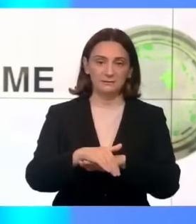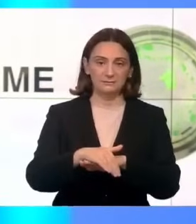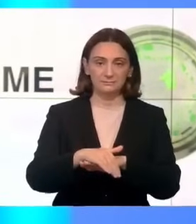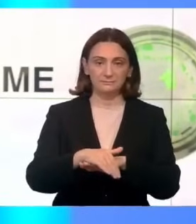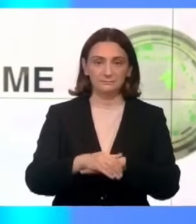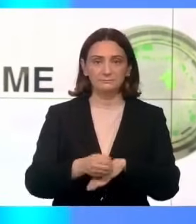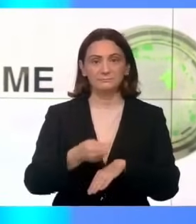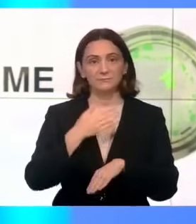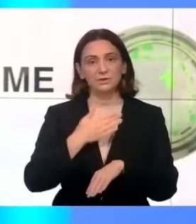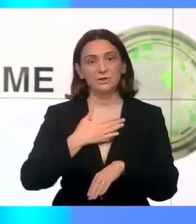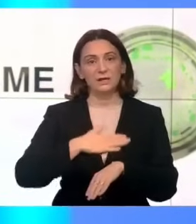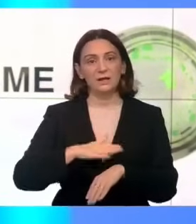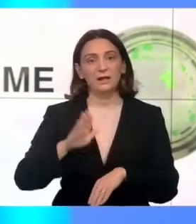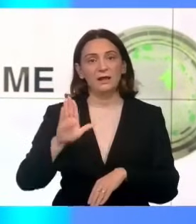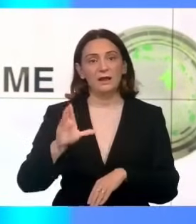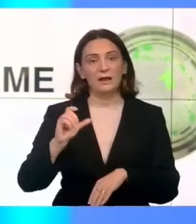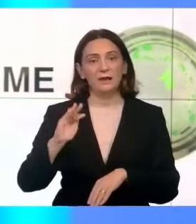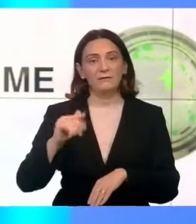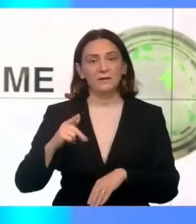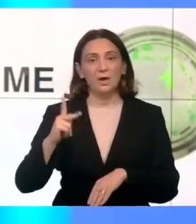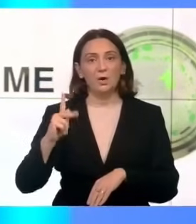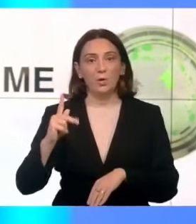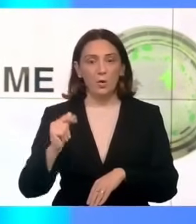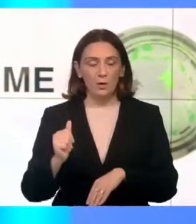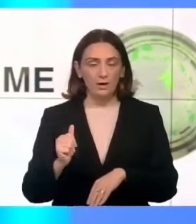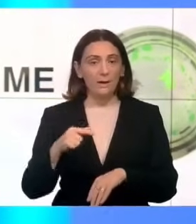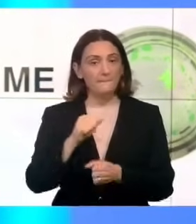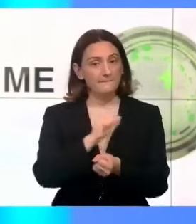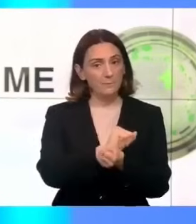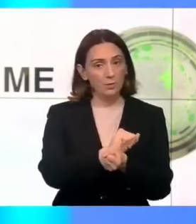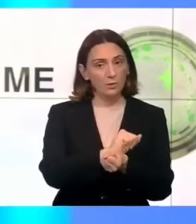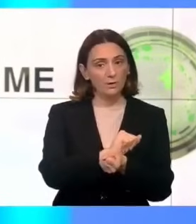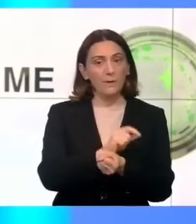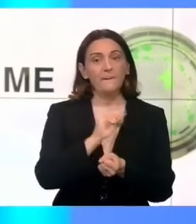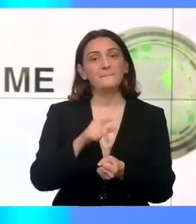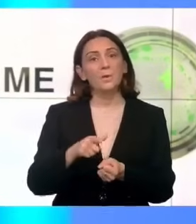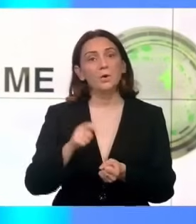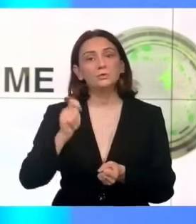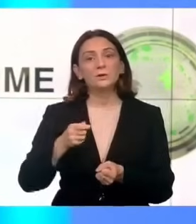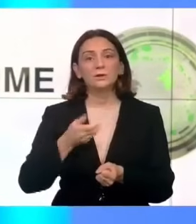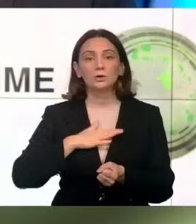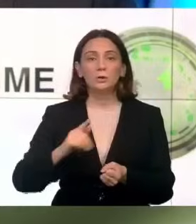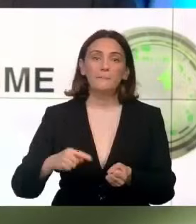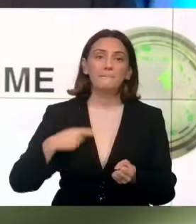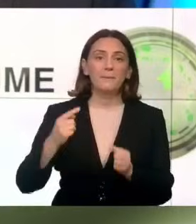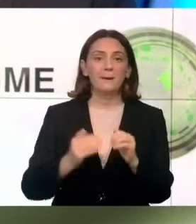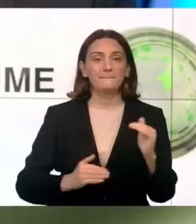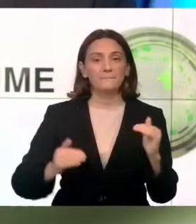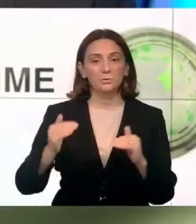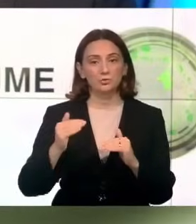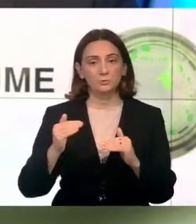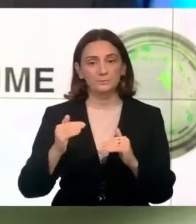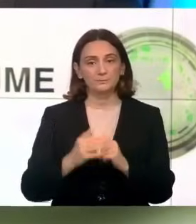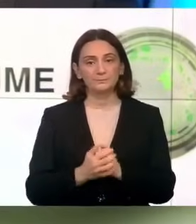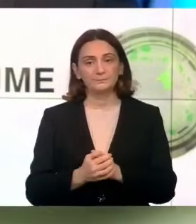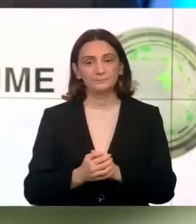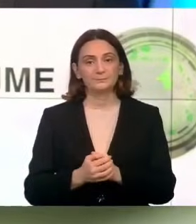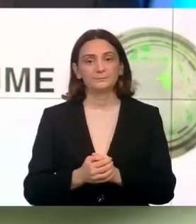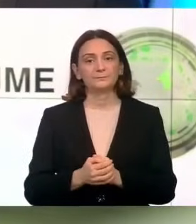të dënohet edhe për shpërdorim detyre. Do të lidhemi tani direkt me gazetaren e Top Channel Anila Hoxha. Po